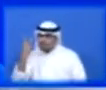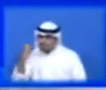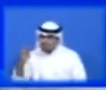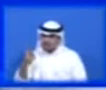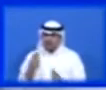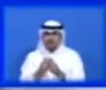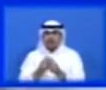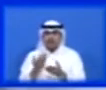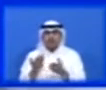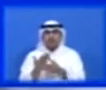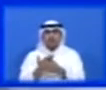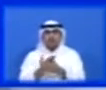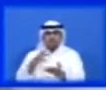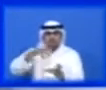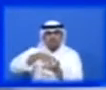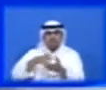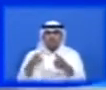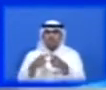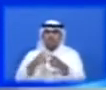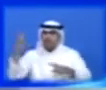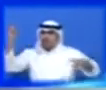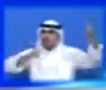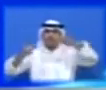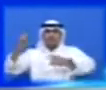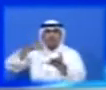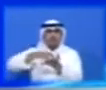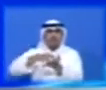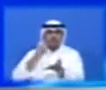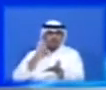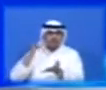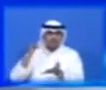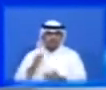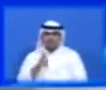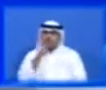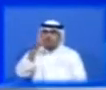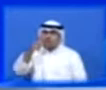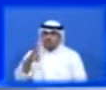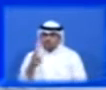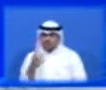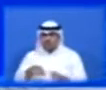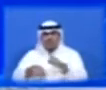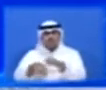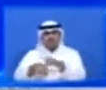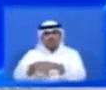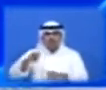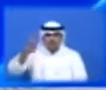وذكرت إدارة الإعلام الأمني في الوزارة في بيان صحفي أن إغلاق الطرق سيبدأ في الساعة